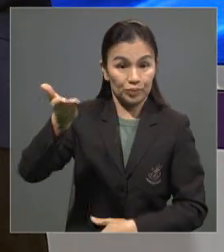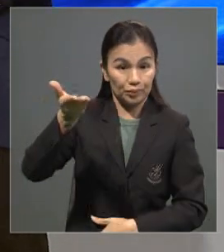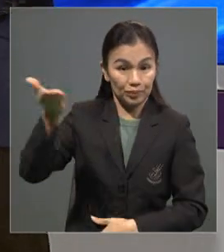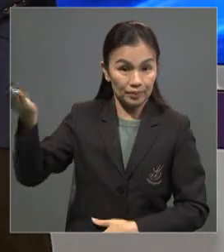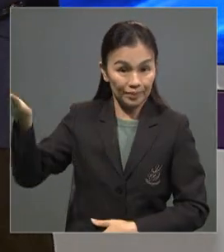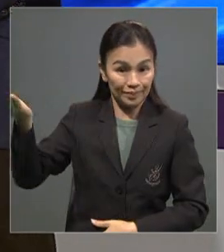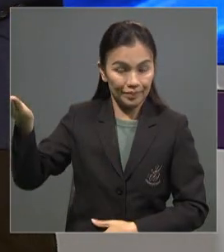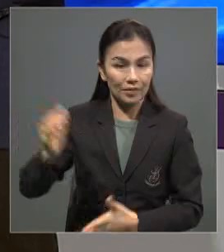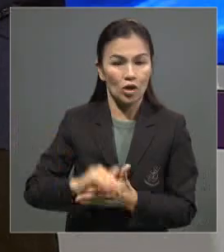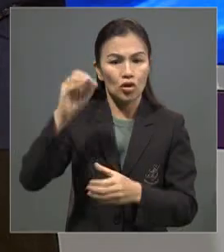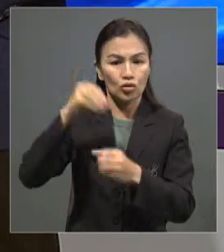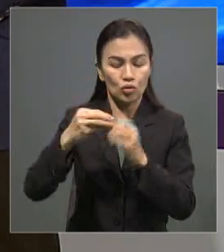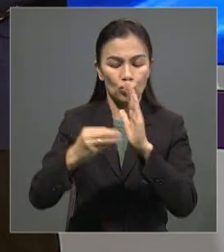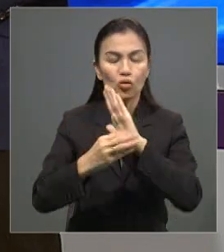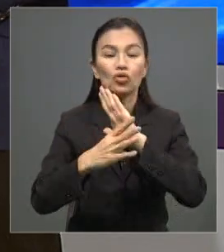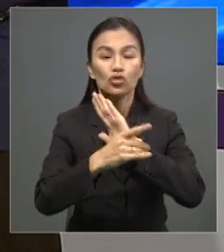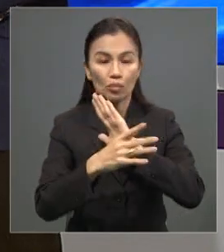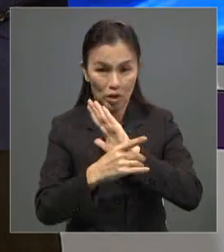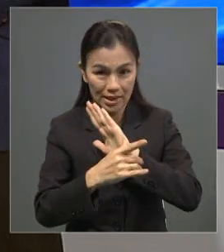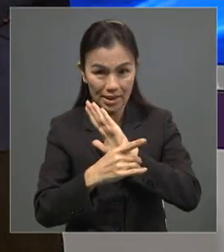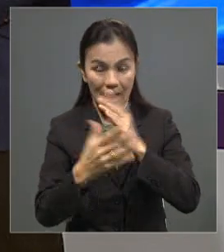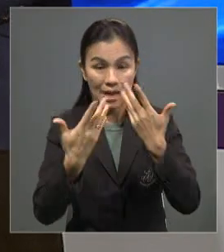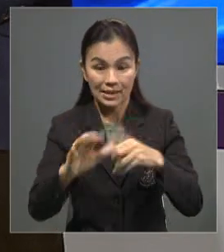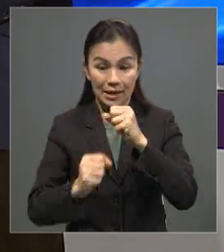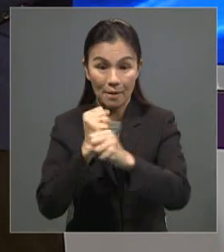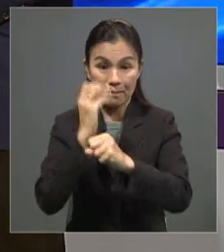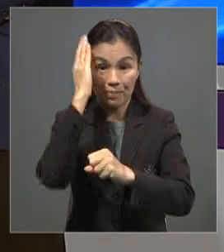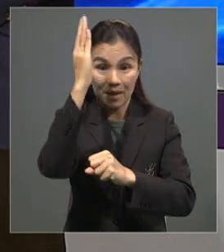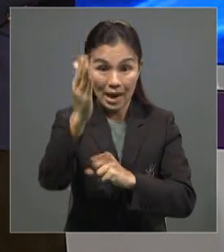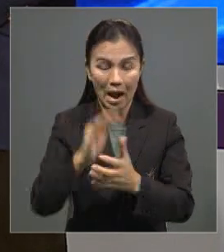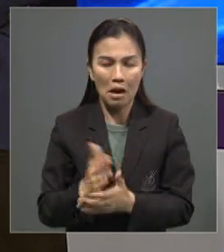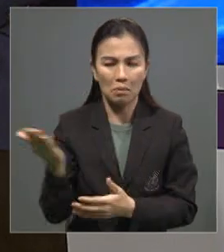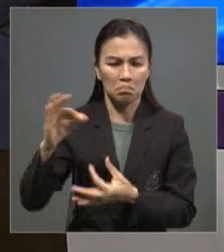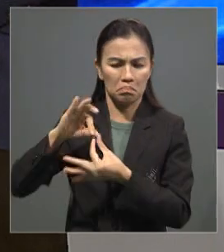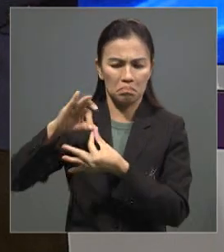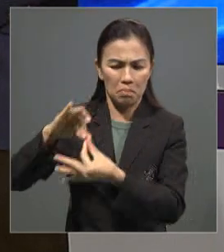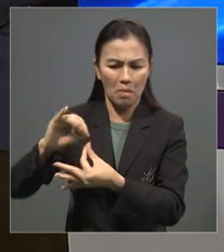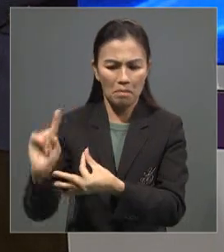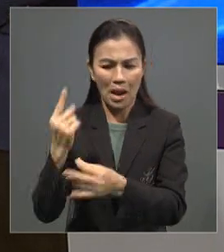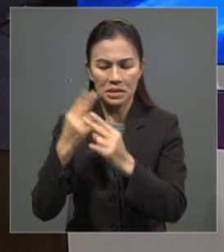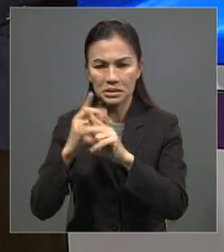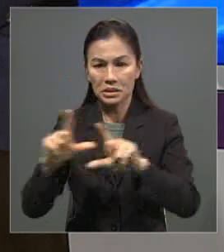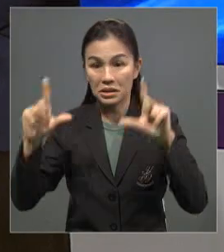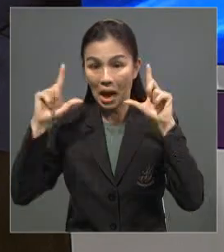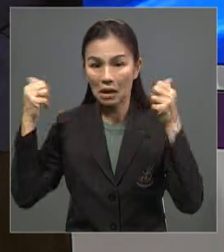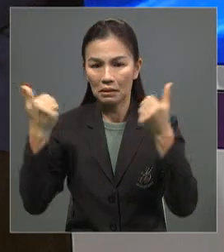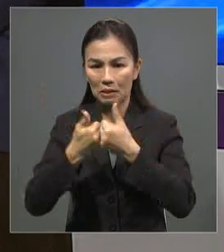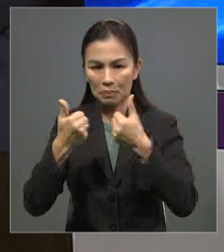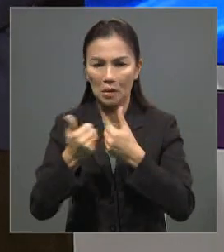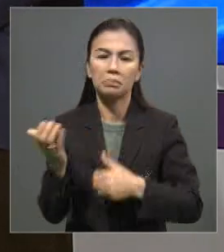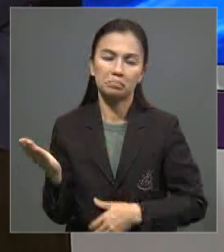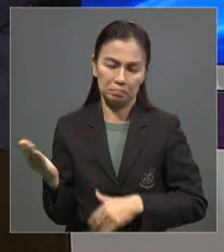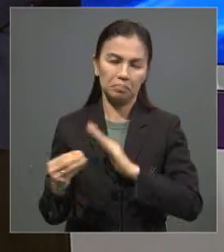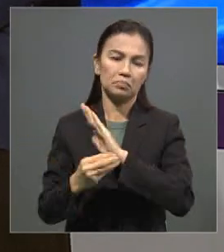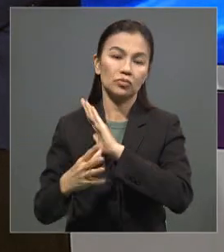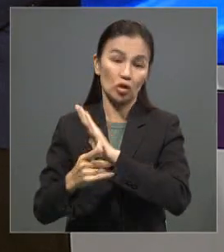ซึ่งสร้างที่จังหวัดชลบุรีนะครับสร้างเสร็จในปีหน้าจะเป็นแลนด์มาร์คใหม่ในวงการเกมและ e-sportมีการออก